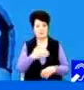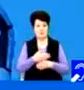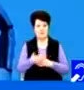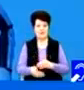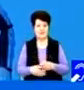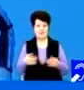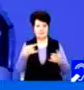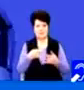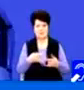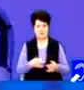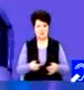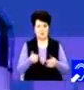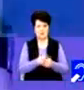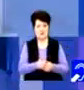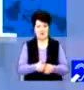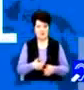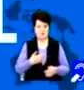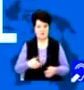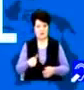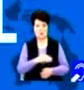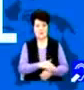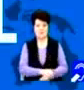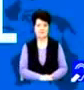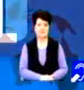în telejurnal rămâneți alături de noi